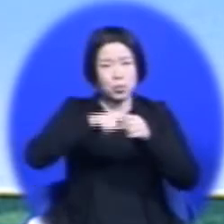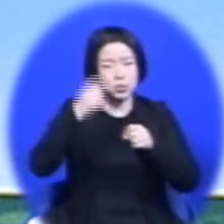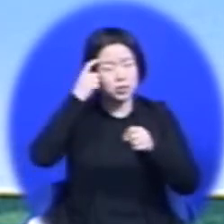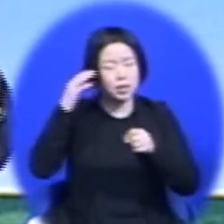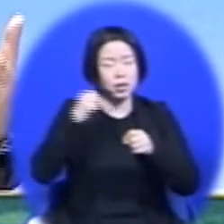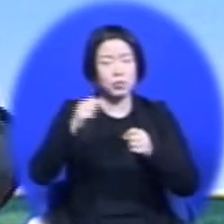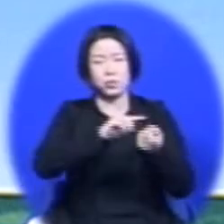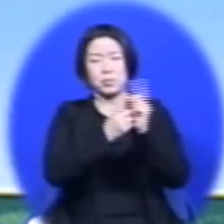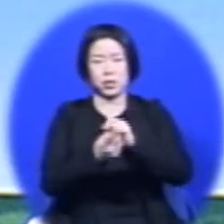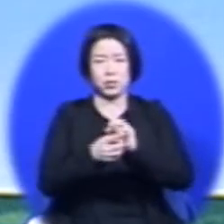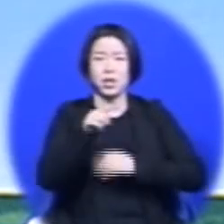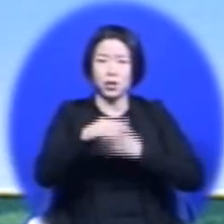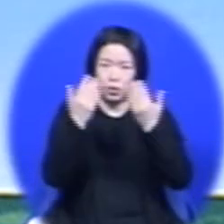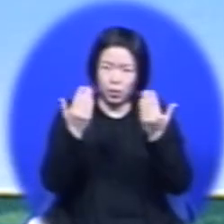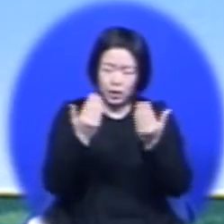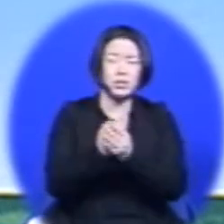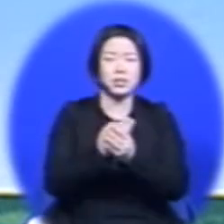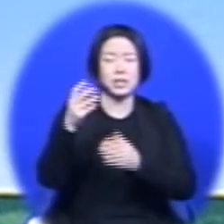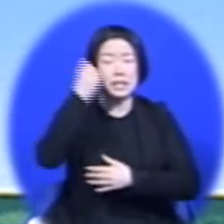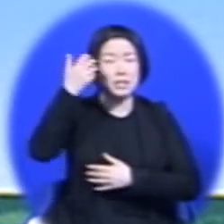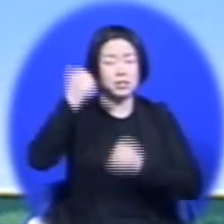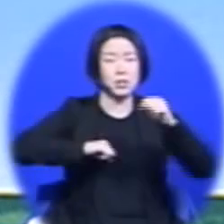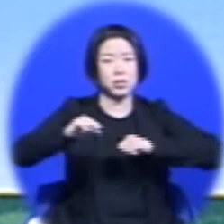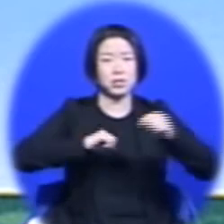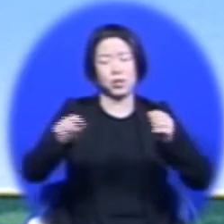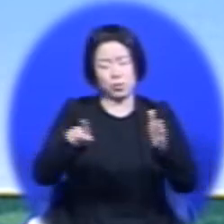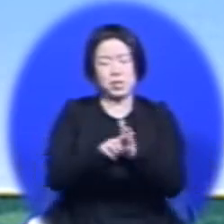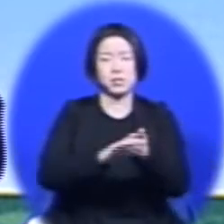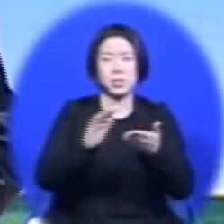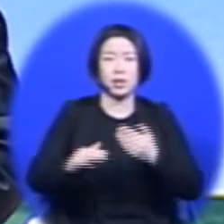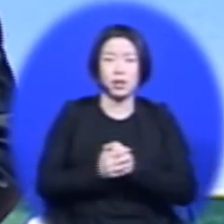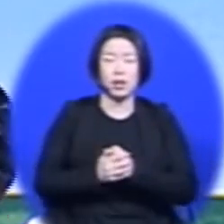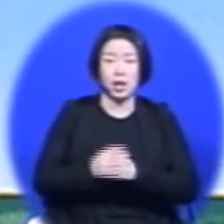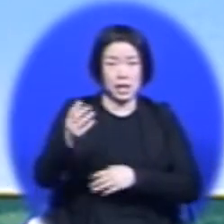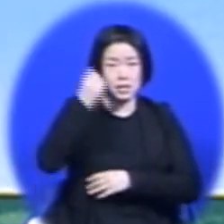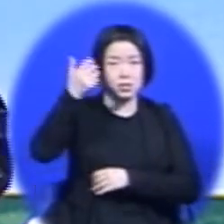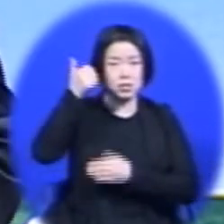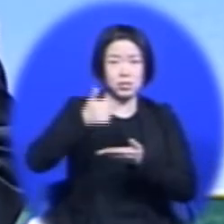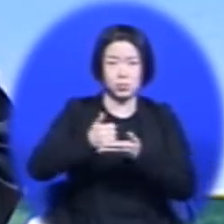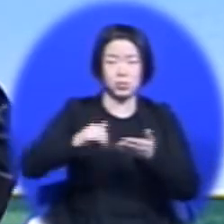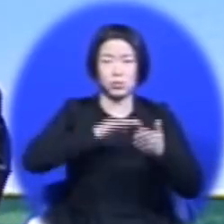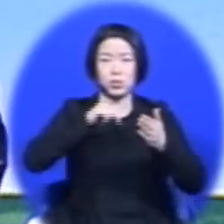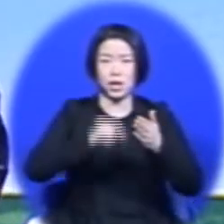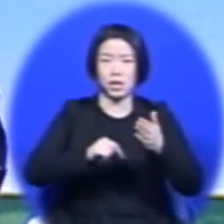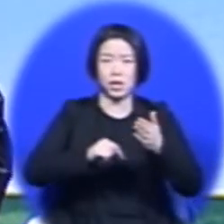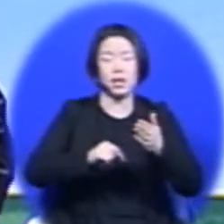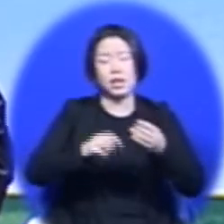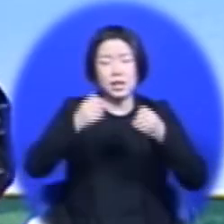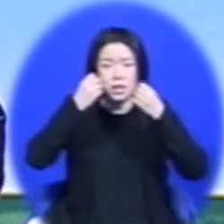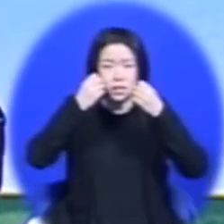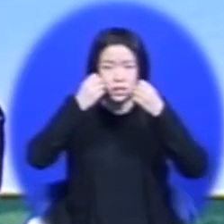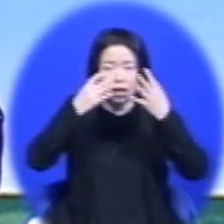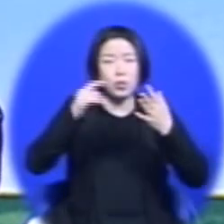이건 전적으로 성령님의 역사라고 저는 그렇게 믿습니다. 성령님은 우리 안에 생각을 완전히 새